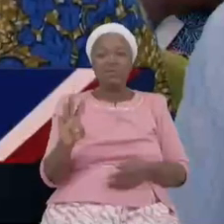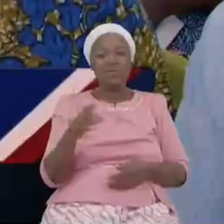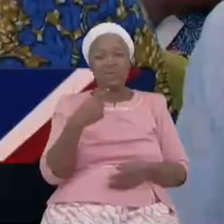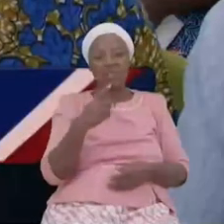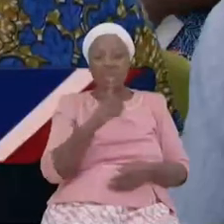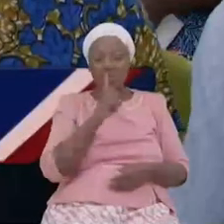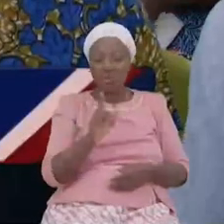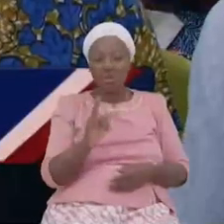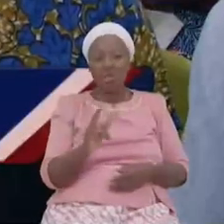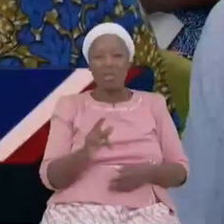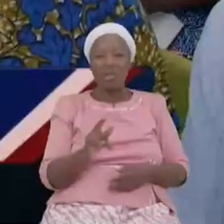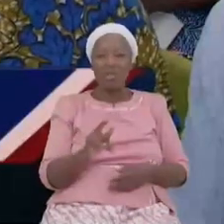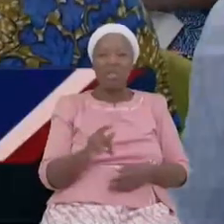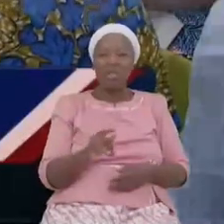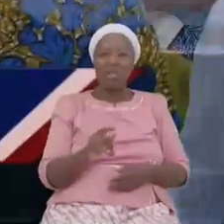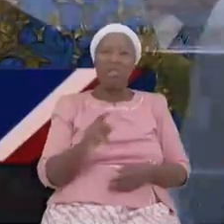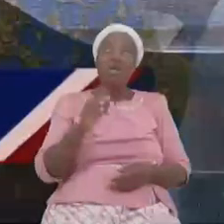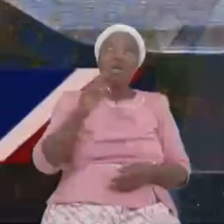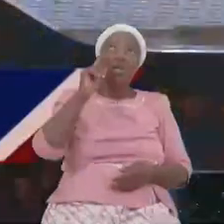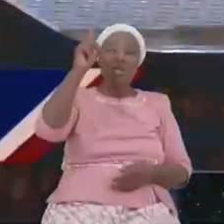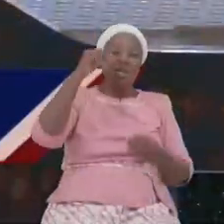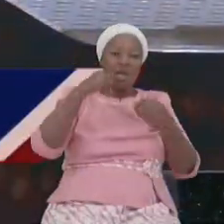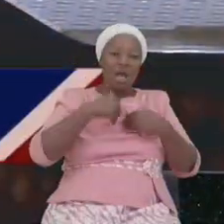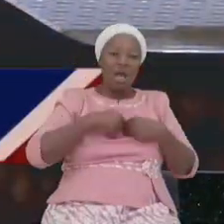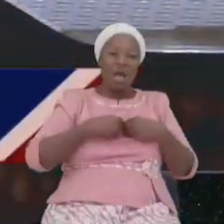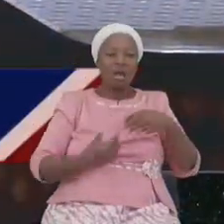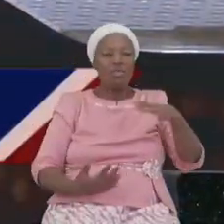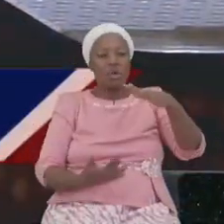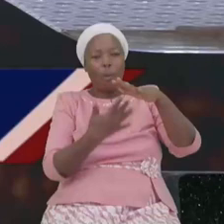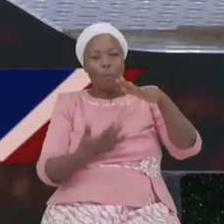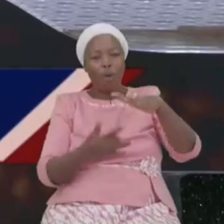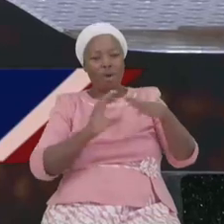Cependant, ce sont nos souffrances qu'il a portées.